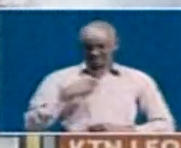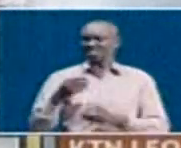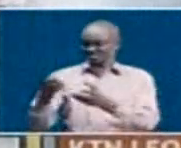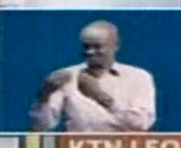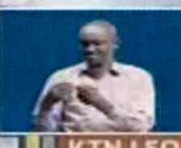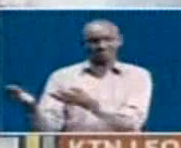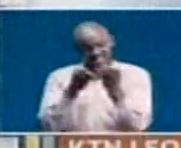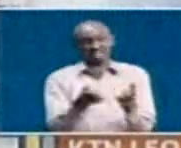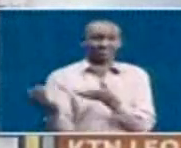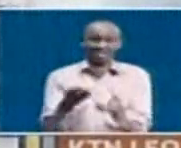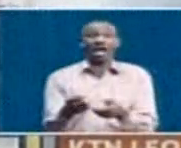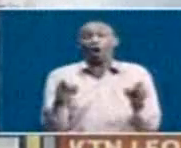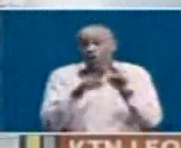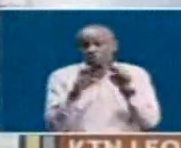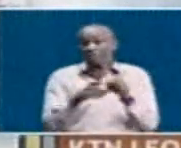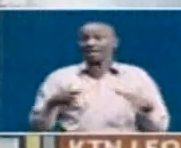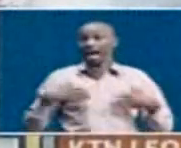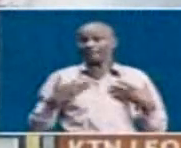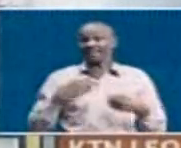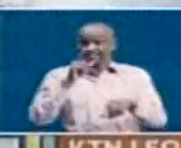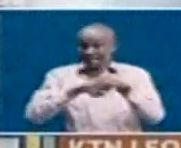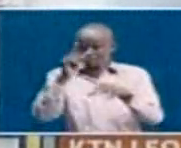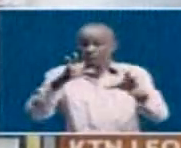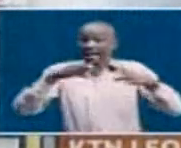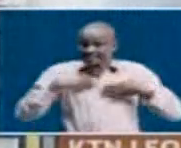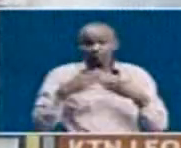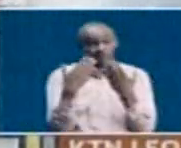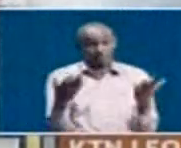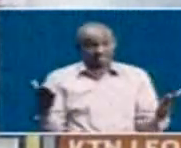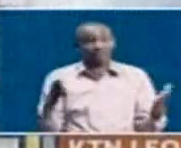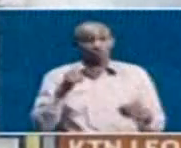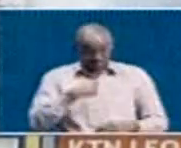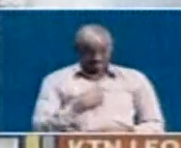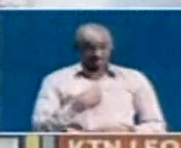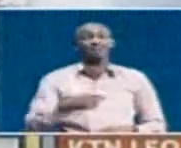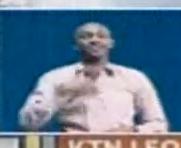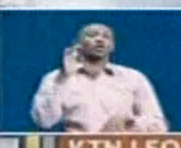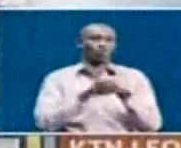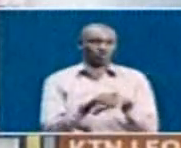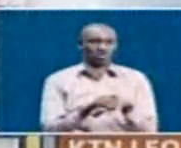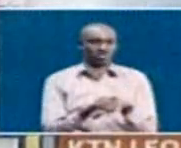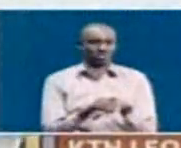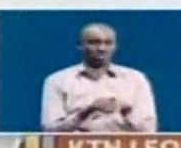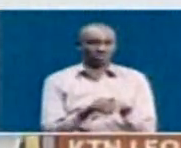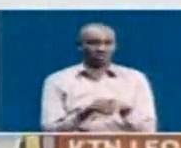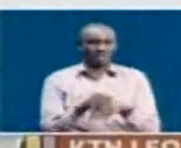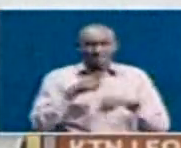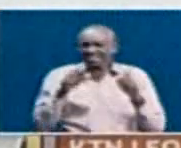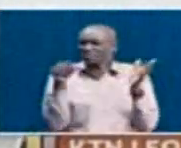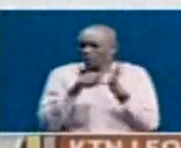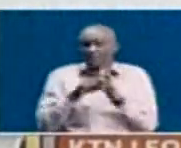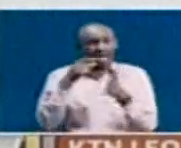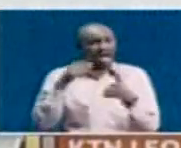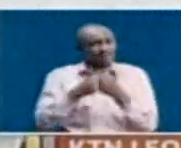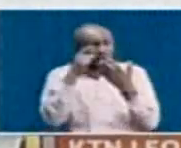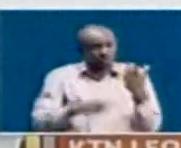Nafikiri nafurahia pia tena wewe mke wangu unapoipokea ile mali kwamba imetoka na mimi. Waona? Kwa hivyo mimi naona hivyo. Sasa tatizo linatoka wakati